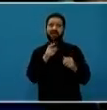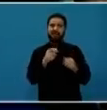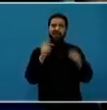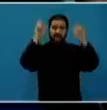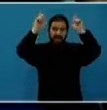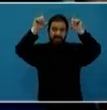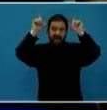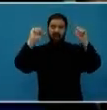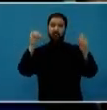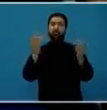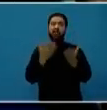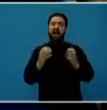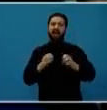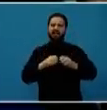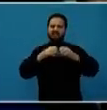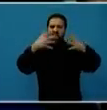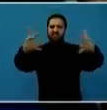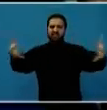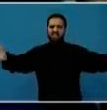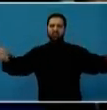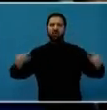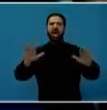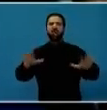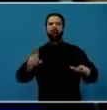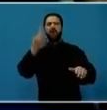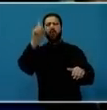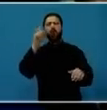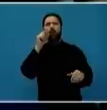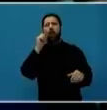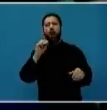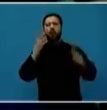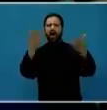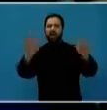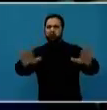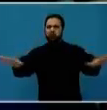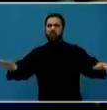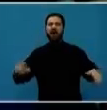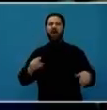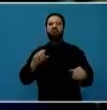se răsfrânge asupra unei ființe, persoane sau unui lucru blestemat.